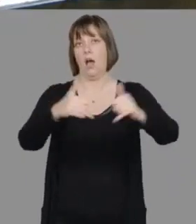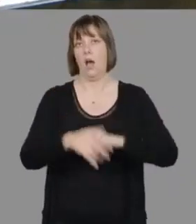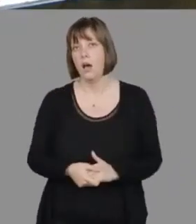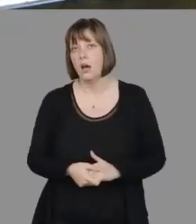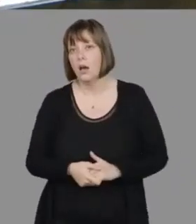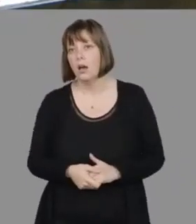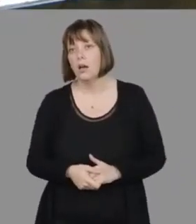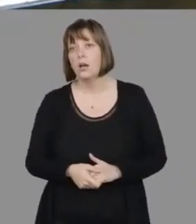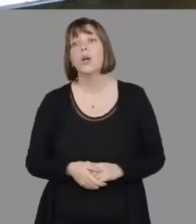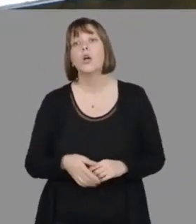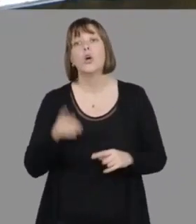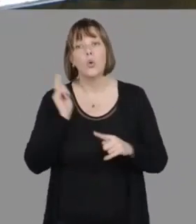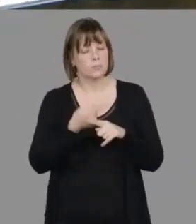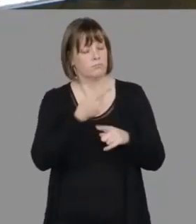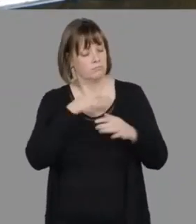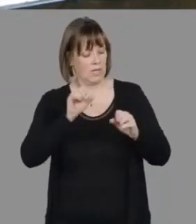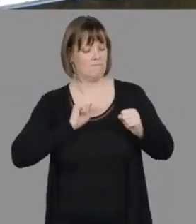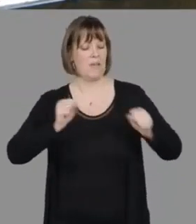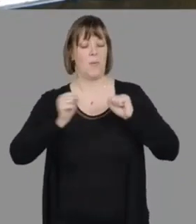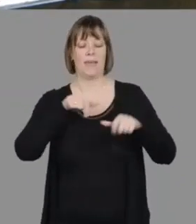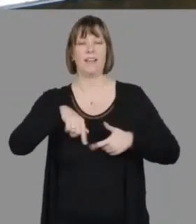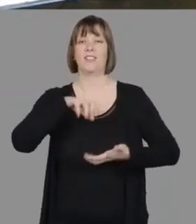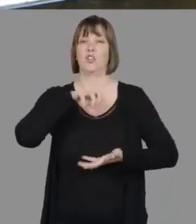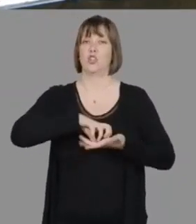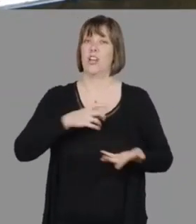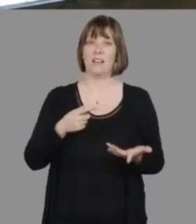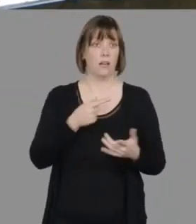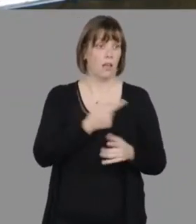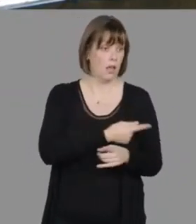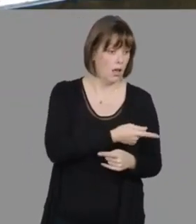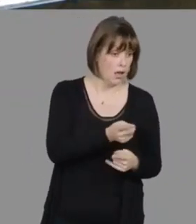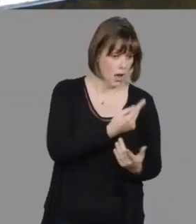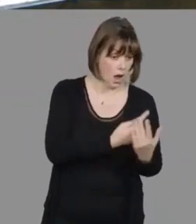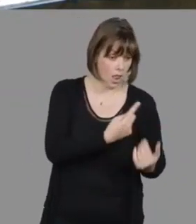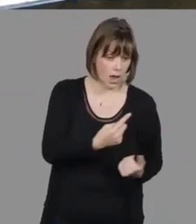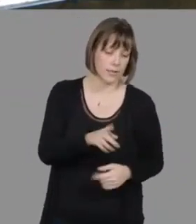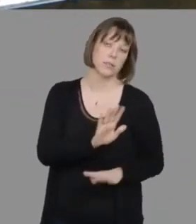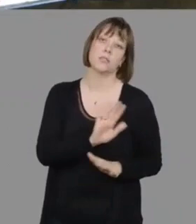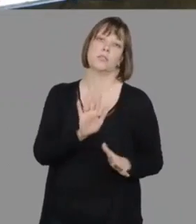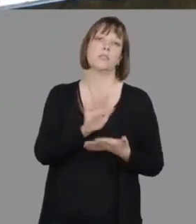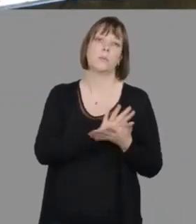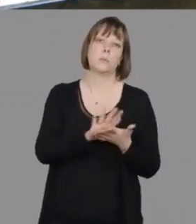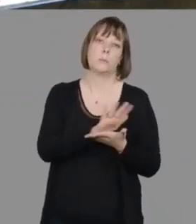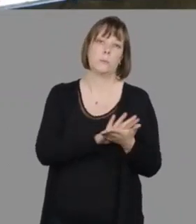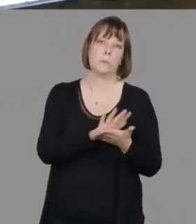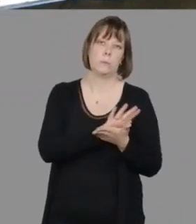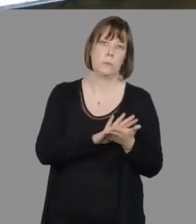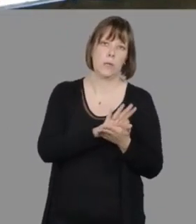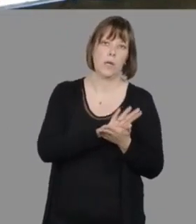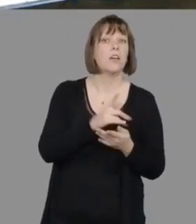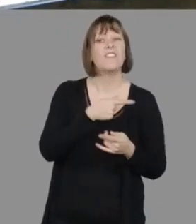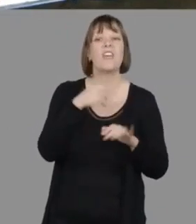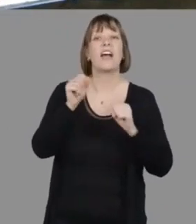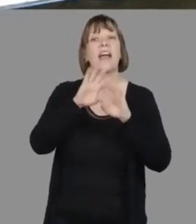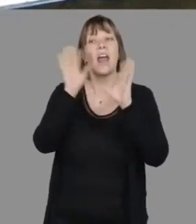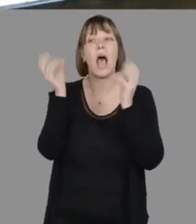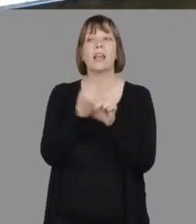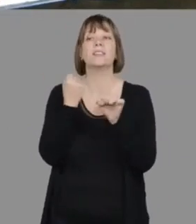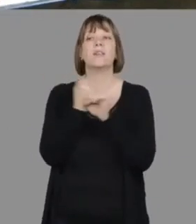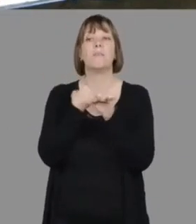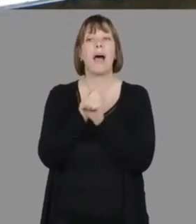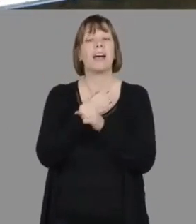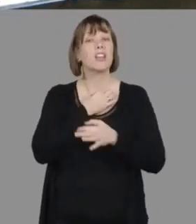Stadt und etwas bewegen. Hier ist niemand alleine und wir werden alles tun, was notwendig